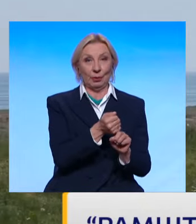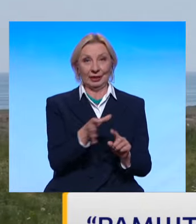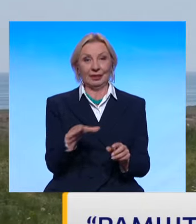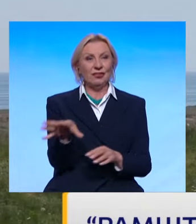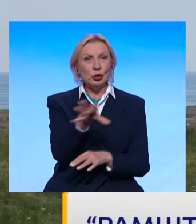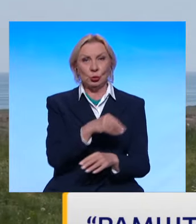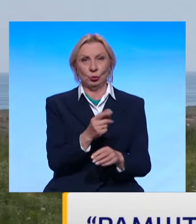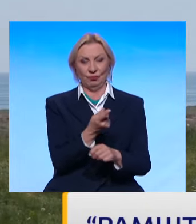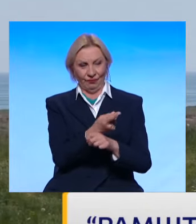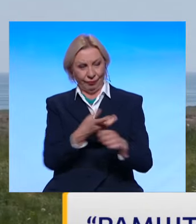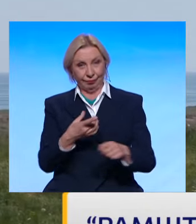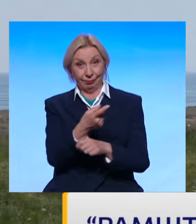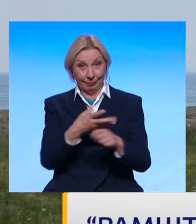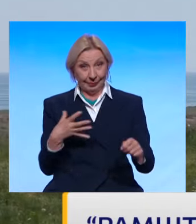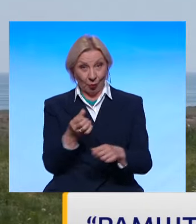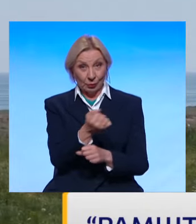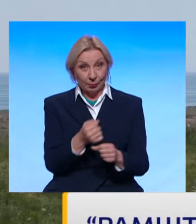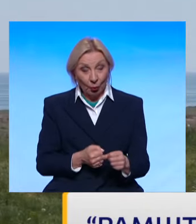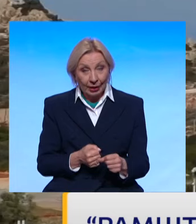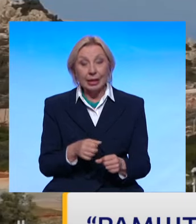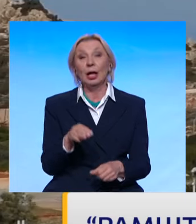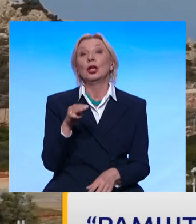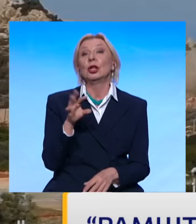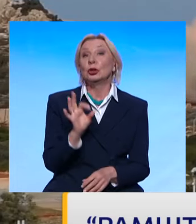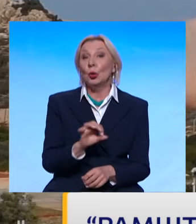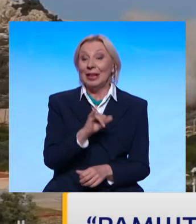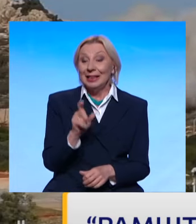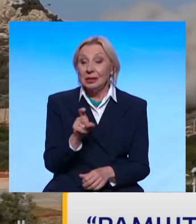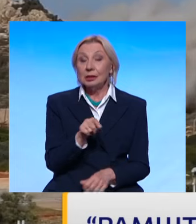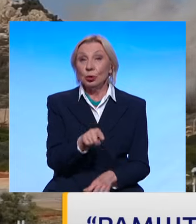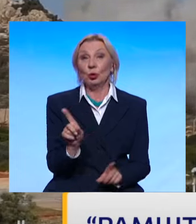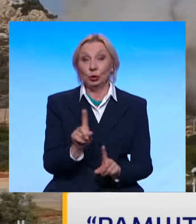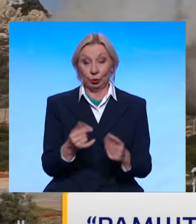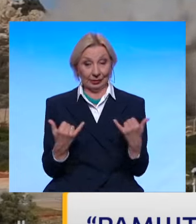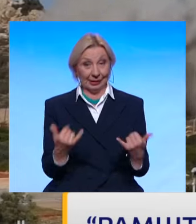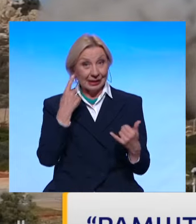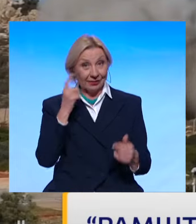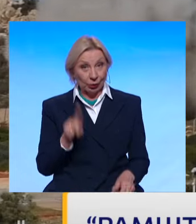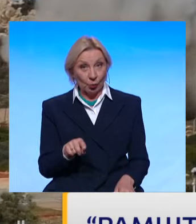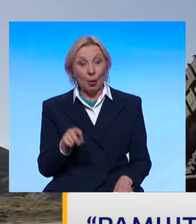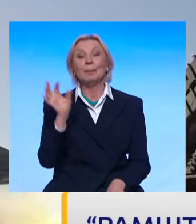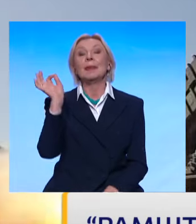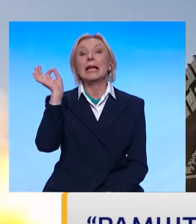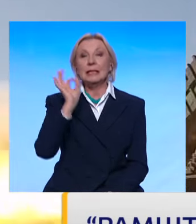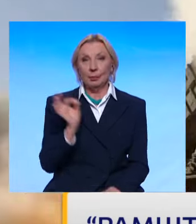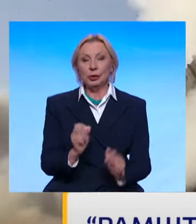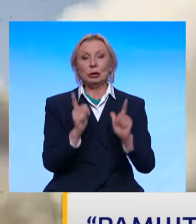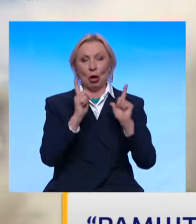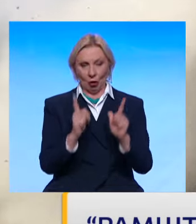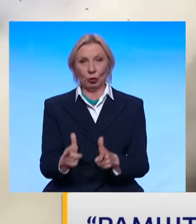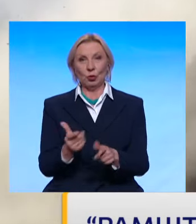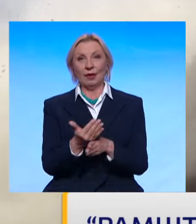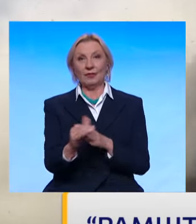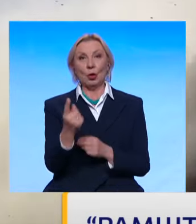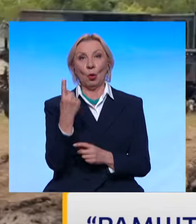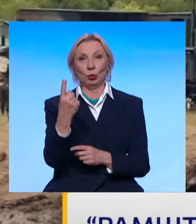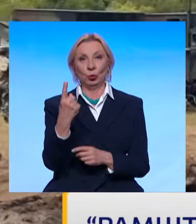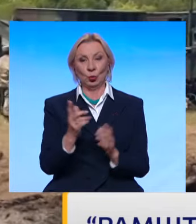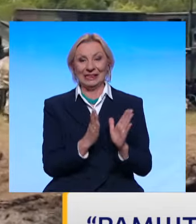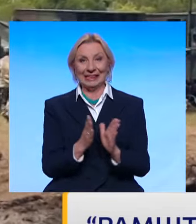важку лінійку російського озброєння, то з того, що відомо станом на зараз, це те, що Німеччина готова виділити одну